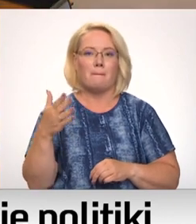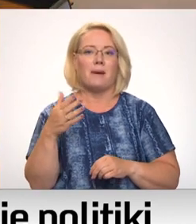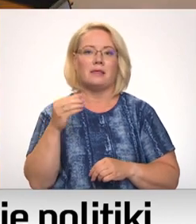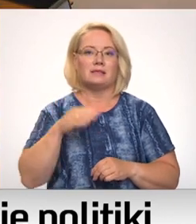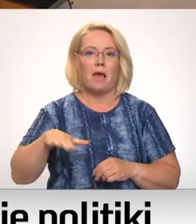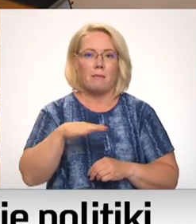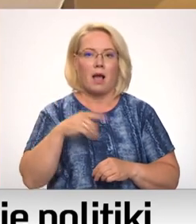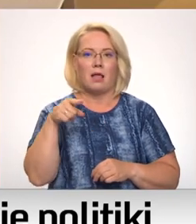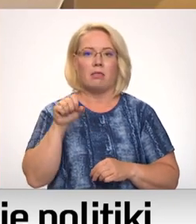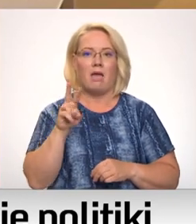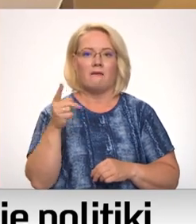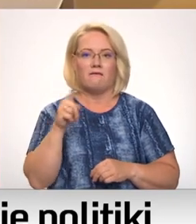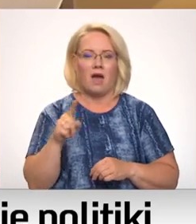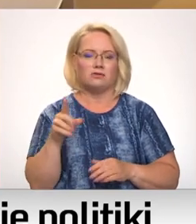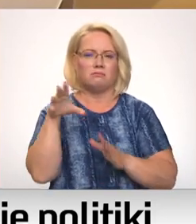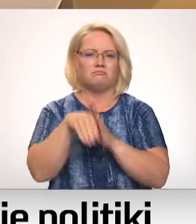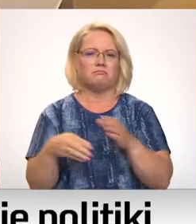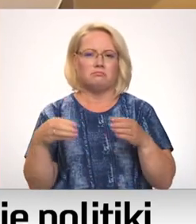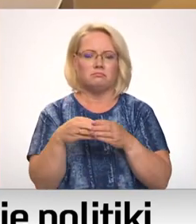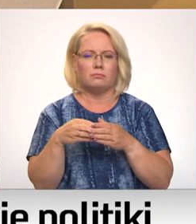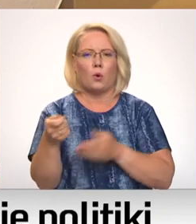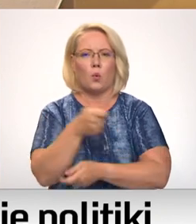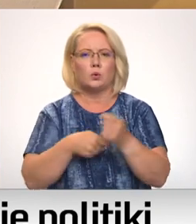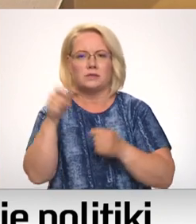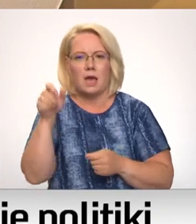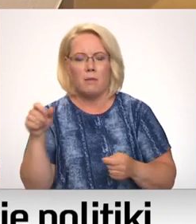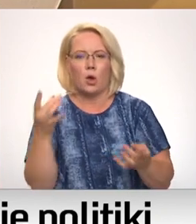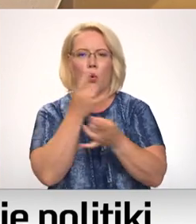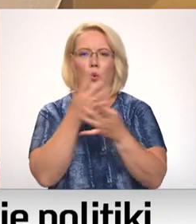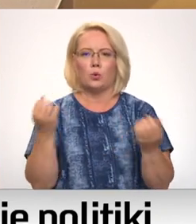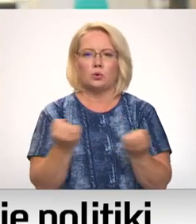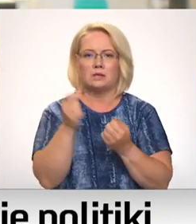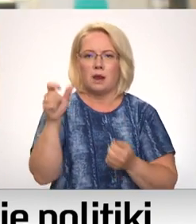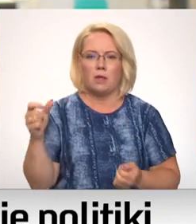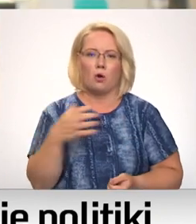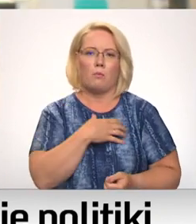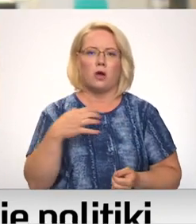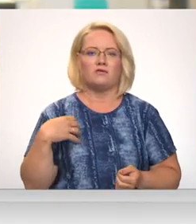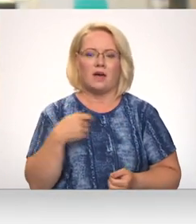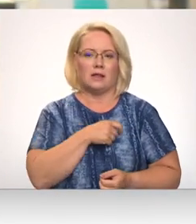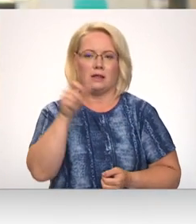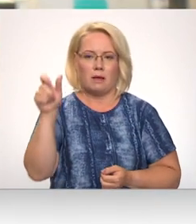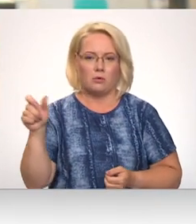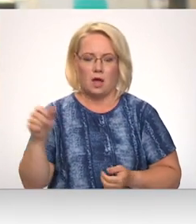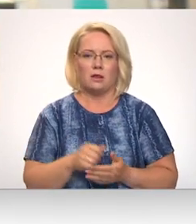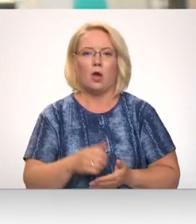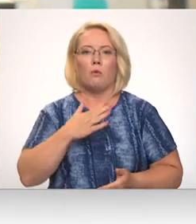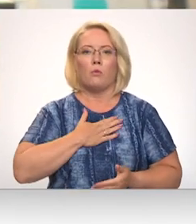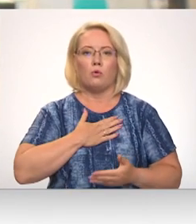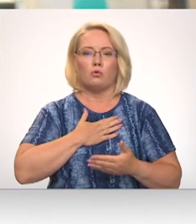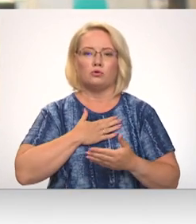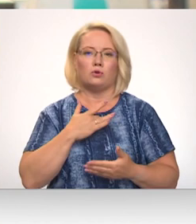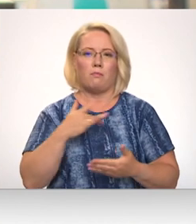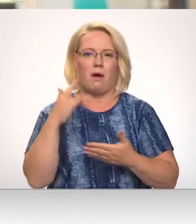kandidātu vidū vairāk uzņēmēji, kultūras darbinieki un pašvaldību deputāti. Mūsu sarakstā ir cienījami cilvēki, kuri sevi